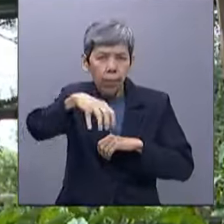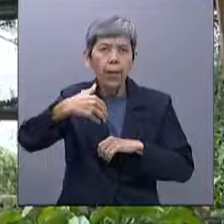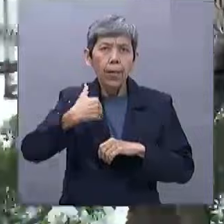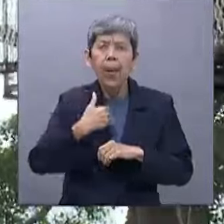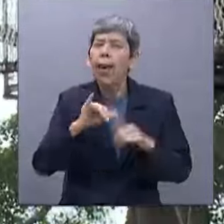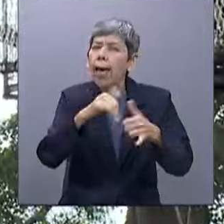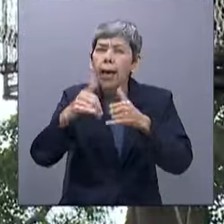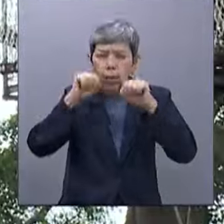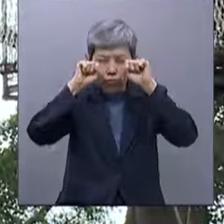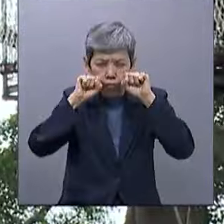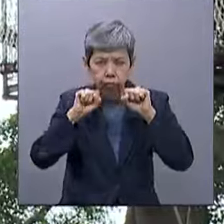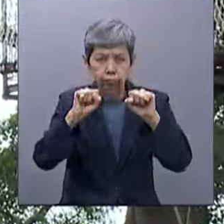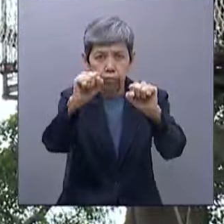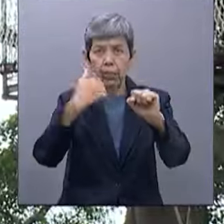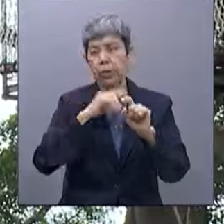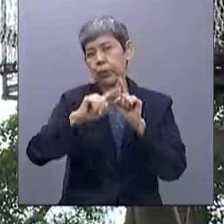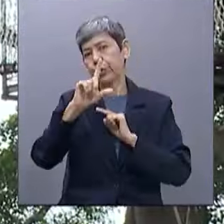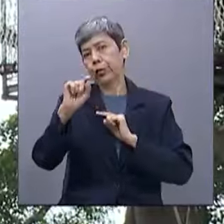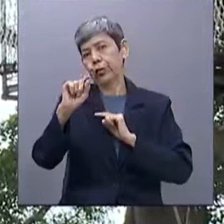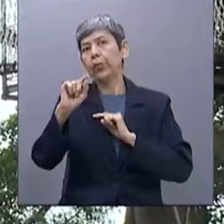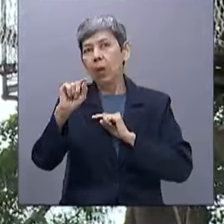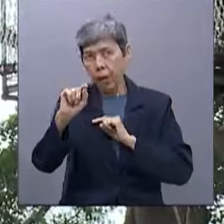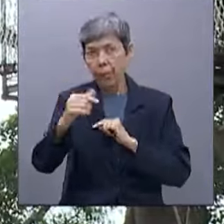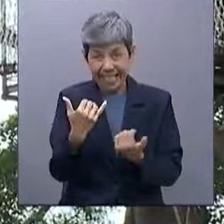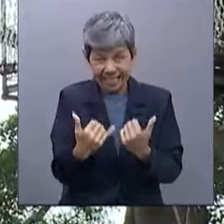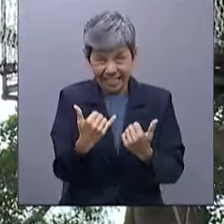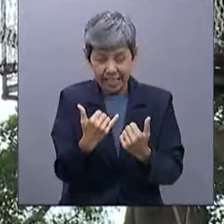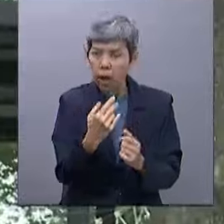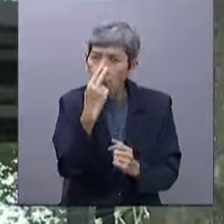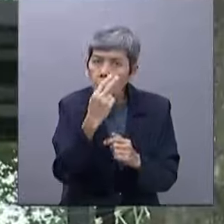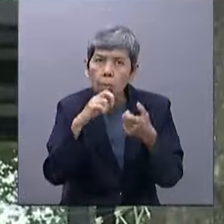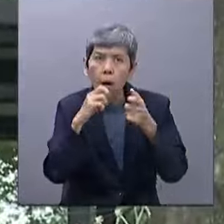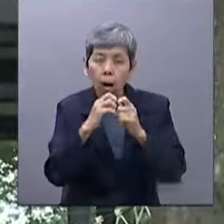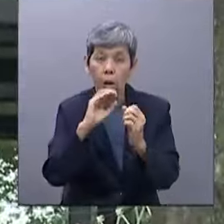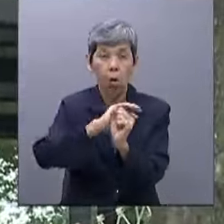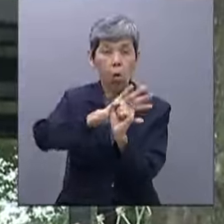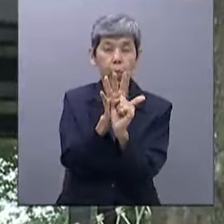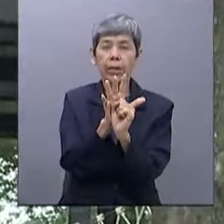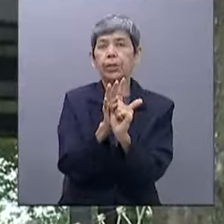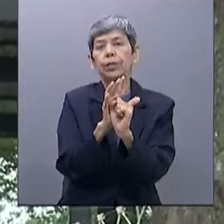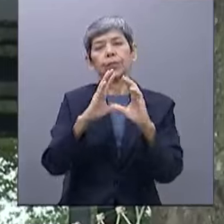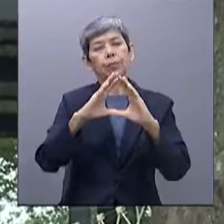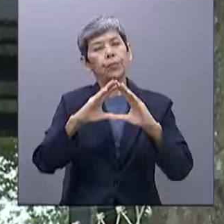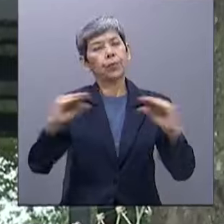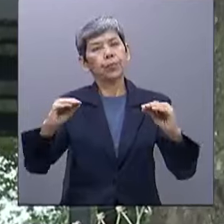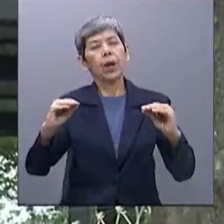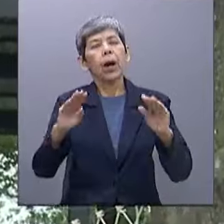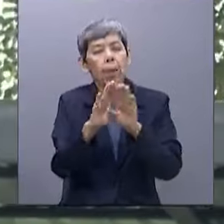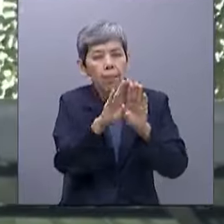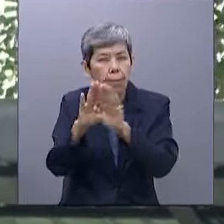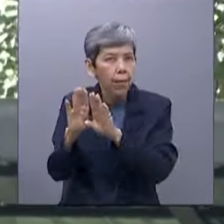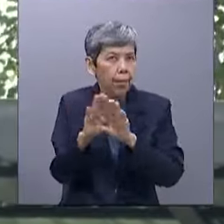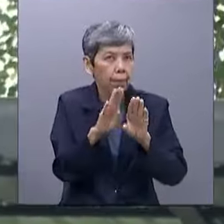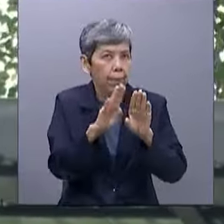เล่นประเภทซิปลายมากกว่า 20แห่งแต่ว่าหลังจากสถานการณ์โควิดนั้นส่งผลกระทบหนักที่ทำให้ต้องปิดกิจการ